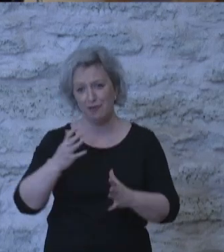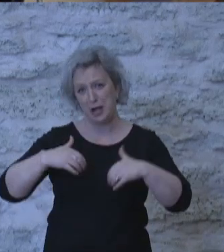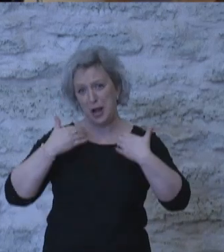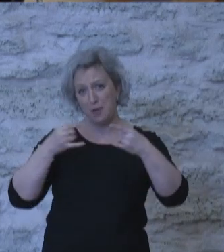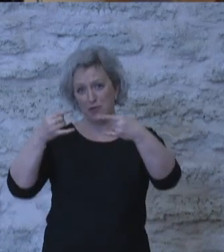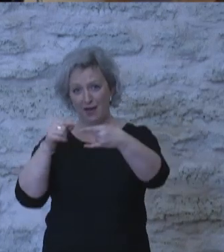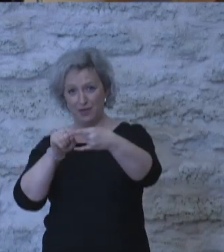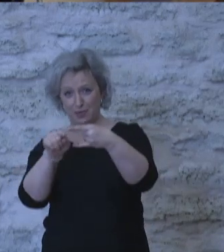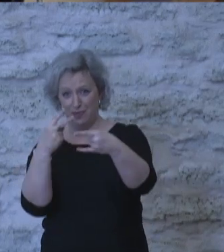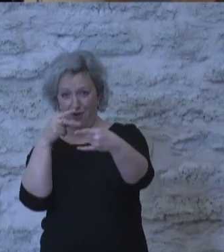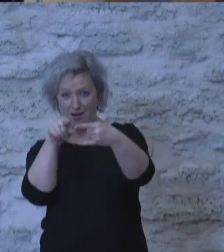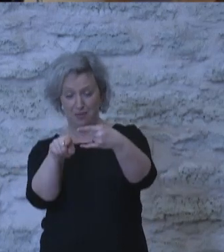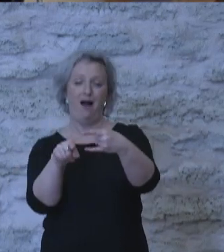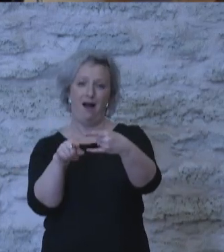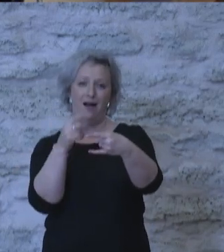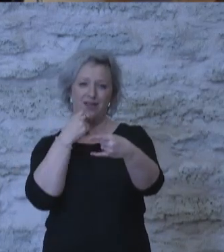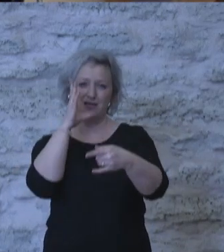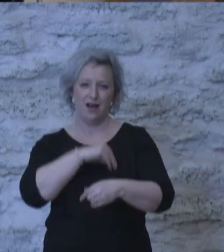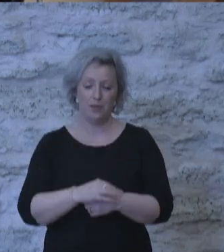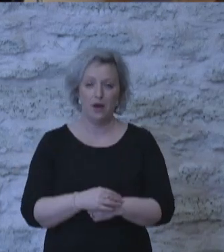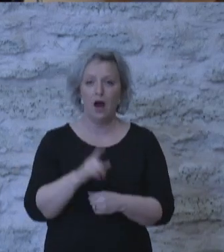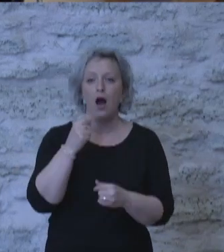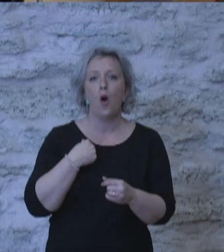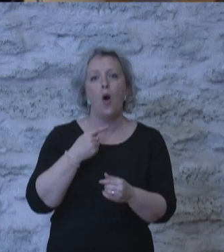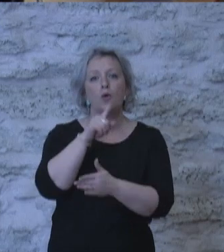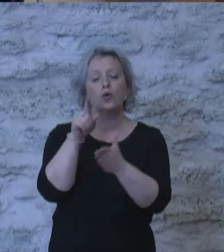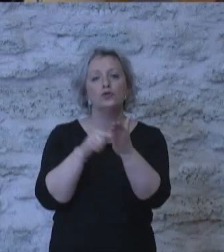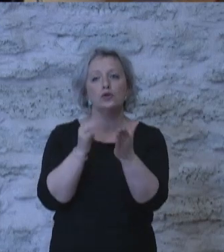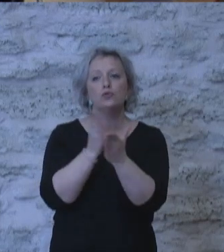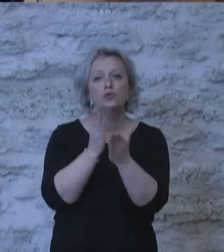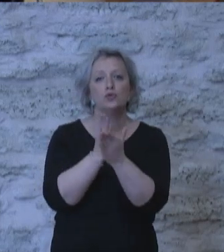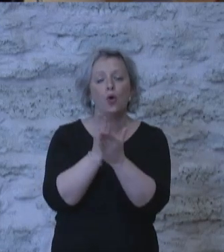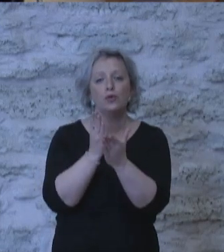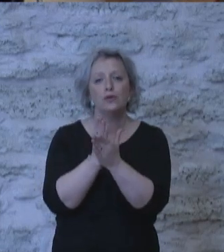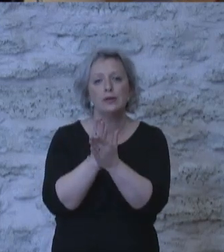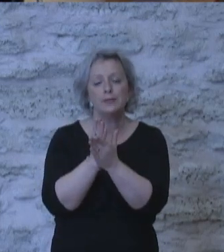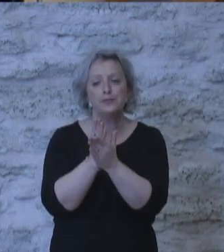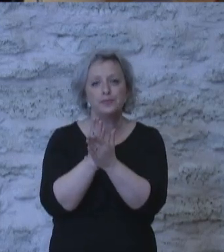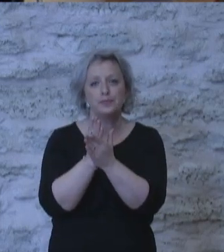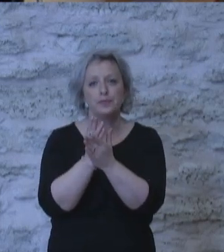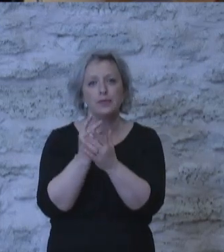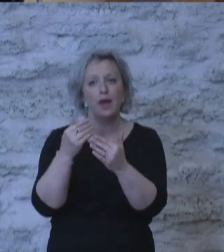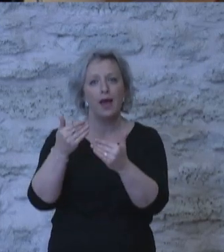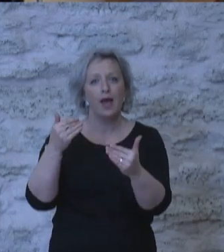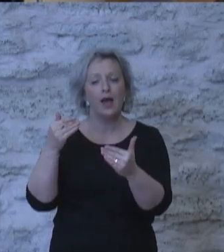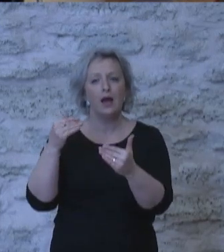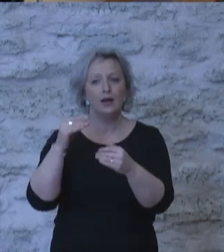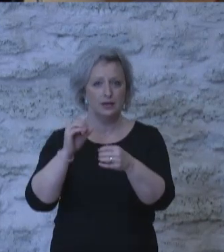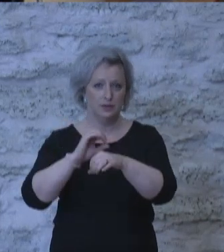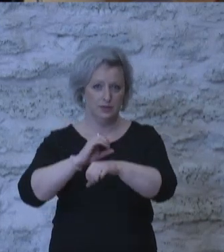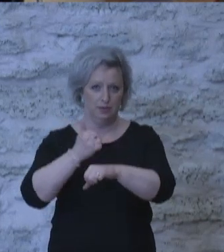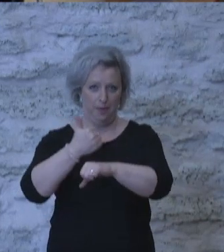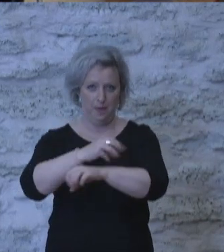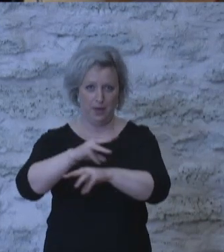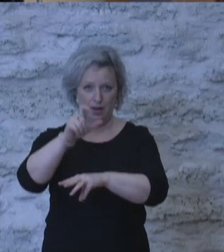tunda. Aga minu küsimus puudutab seaduse eelnõud 170 SE, nagu sa Jüri Eesti teadmas, siin